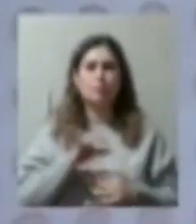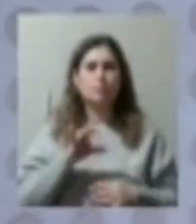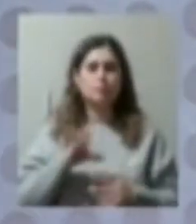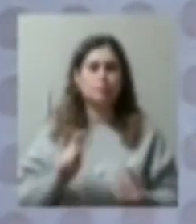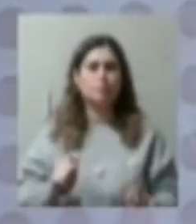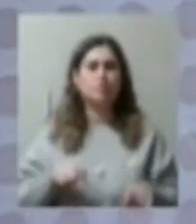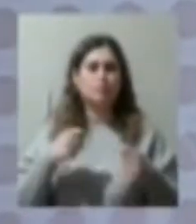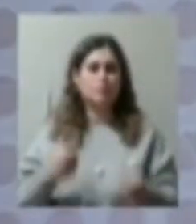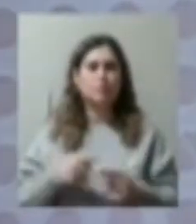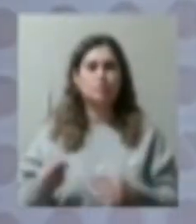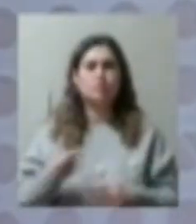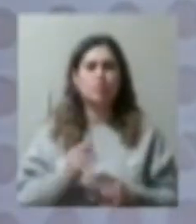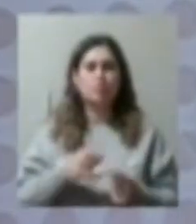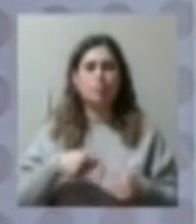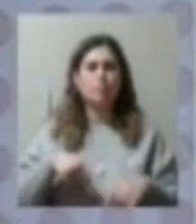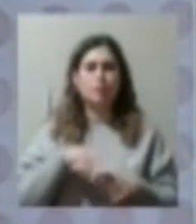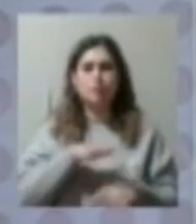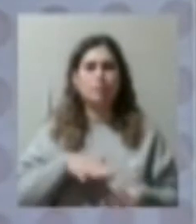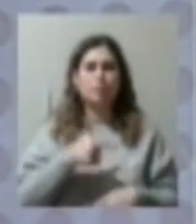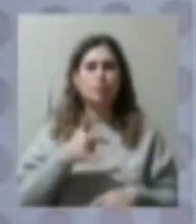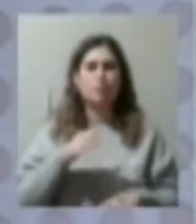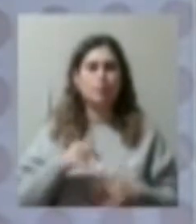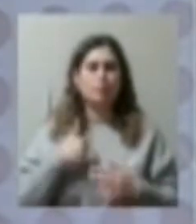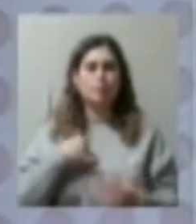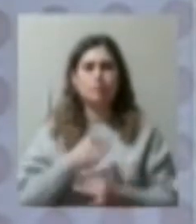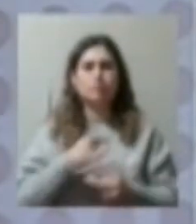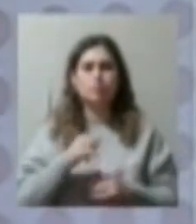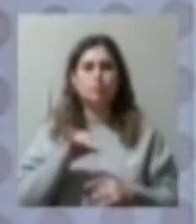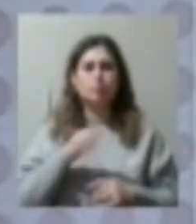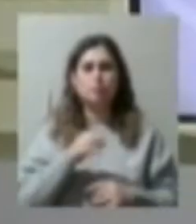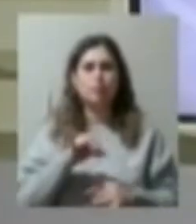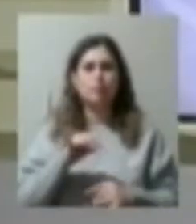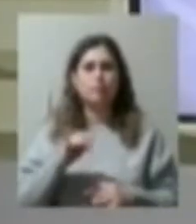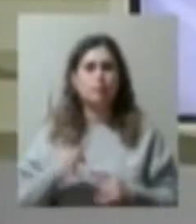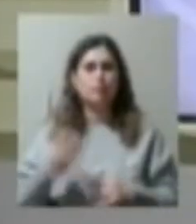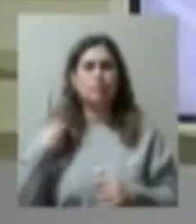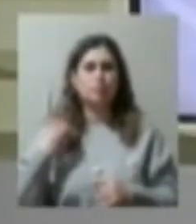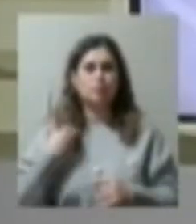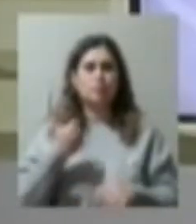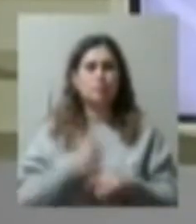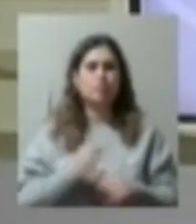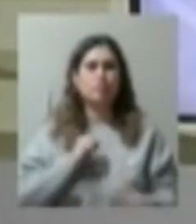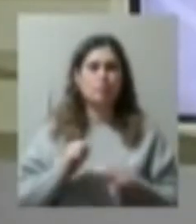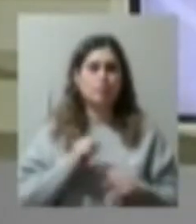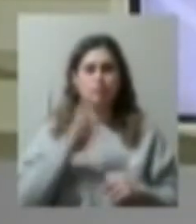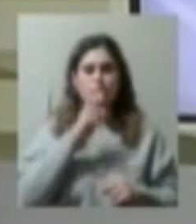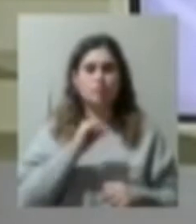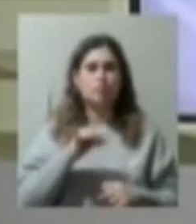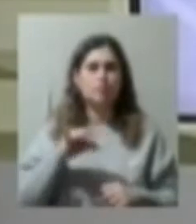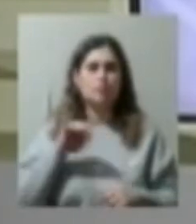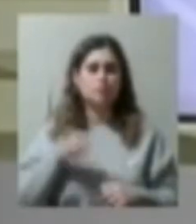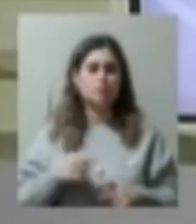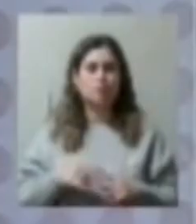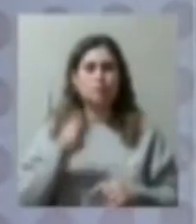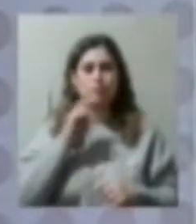передачі землі об'єднаним територіальним громадам ми говорили з Олександром Паливодою, начальником головного управління Держгеокадастру у